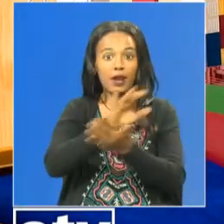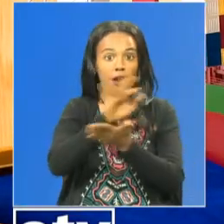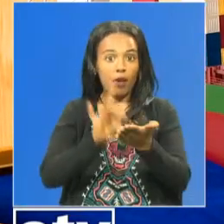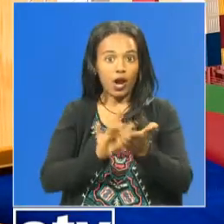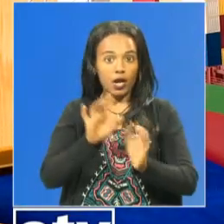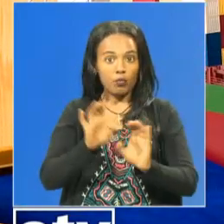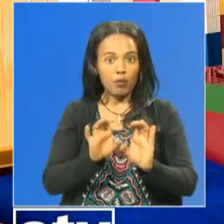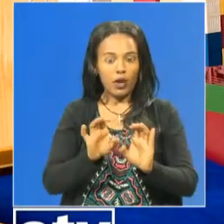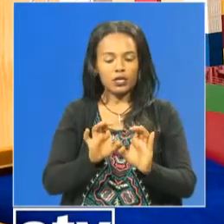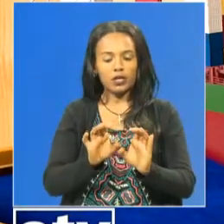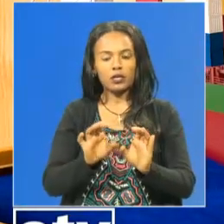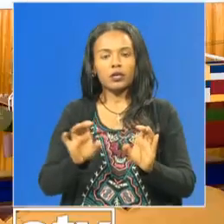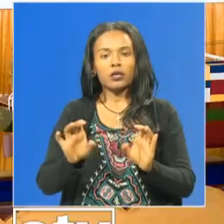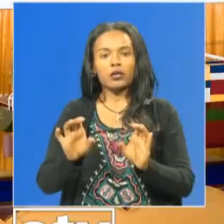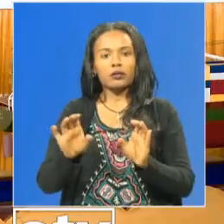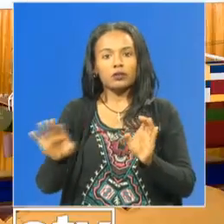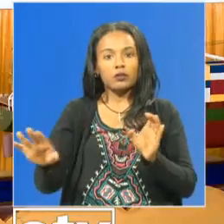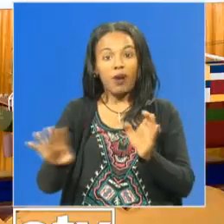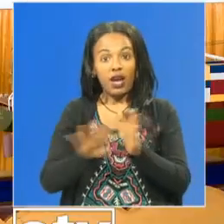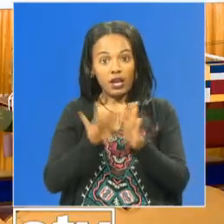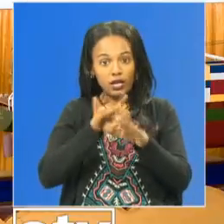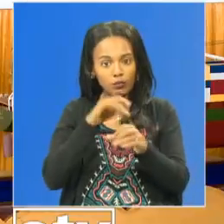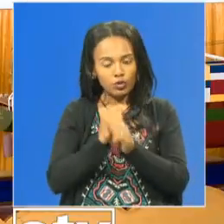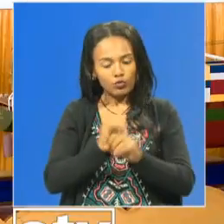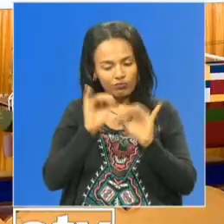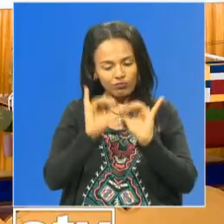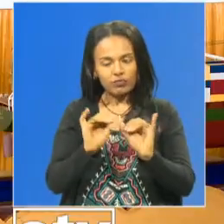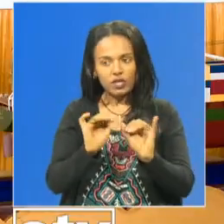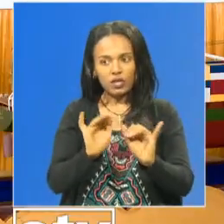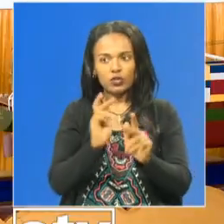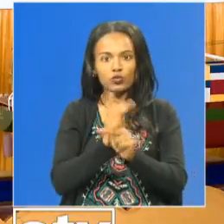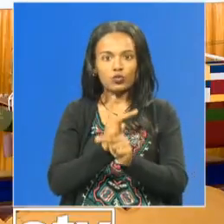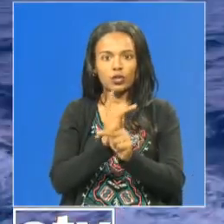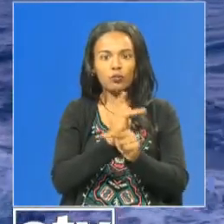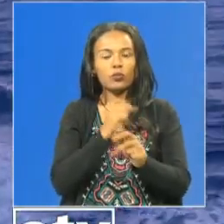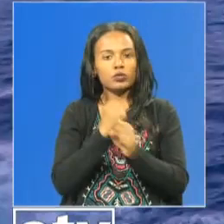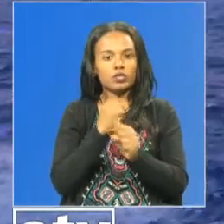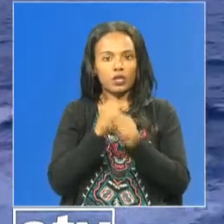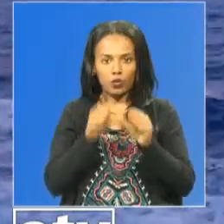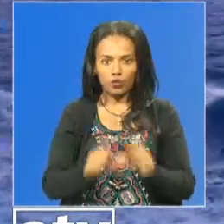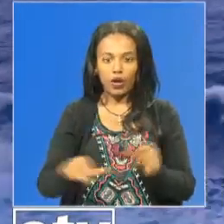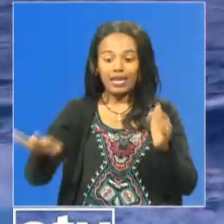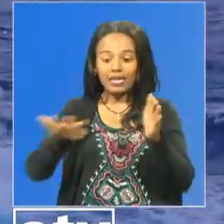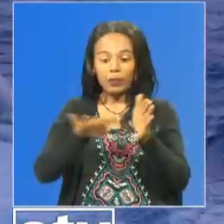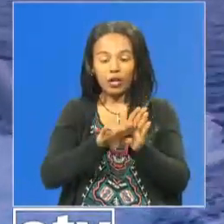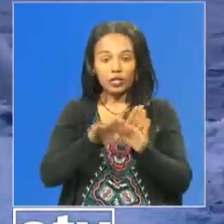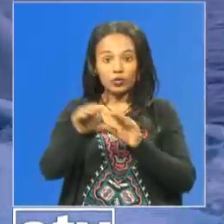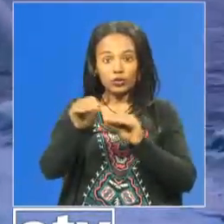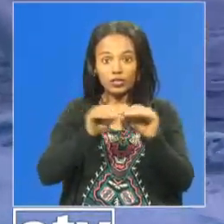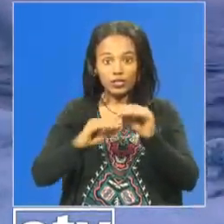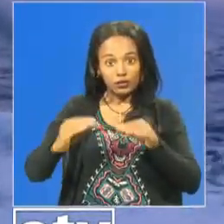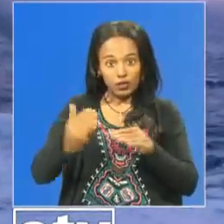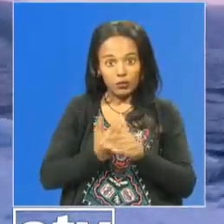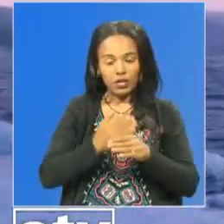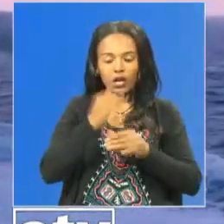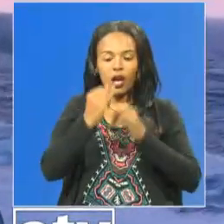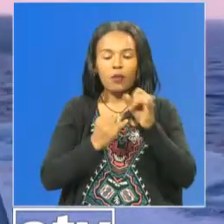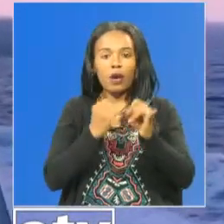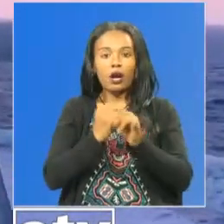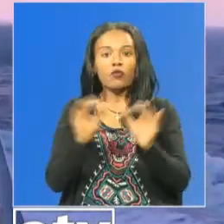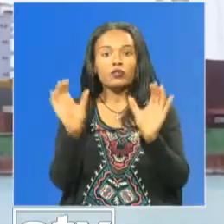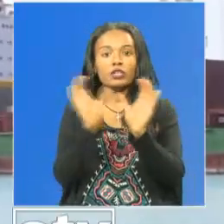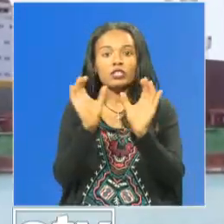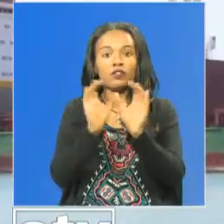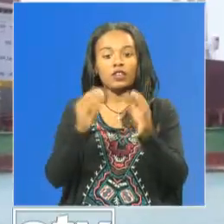በማድረግ ባህረኞቻችን ባሉበት ራሳቸውን እንዲጠብቁ ስራ ሲሰራ ቆይቷል። የባህርተኞች እንቅስቃሴን ለመገደብም ዓለም አቀፍ